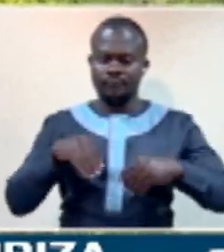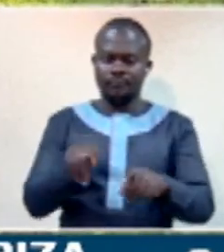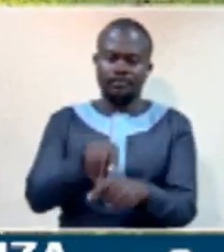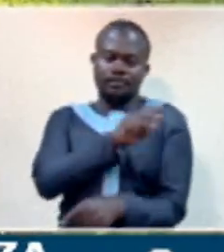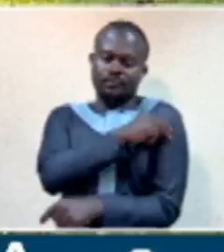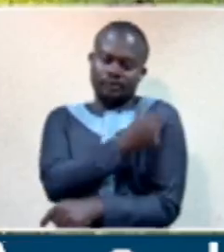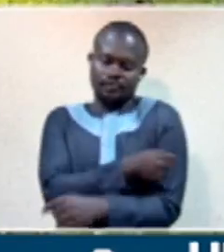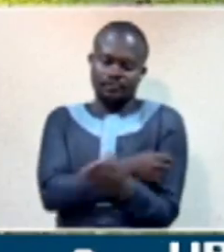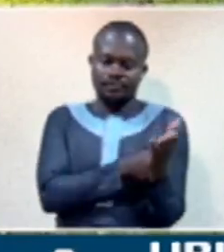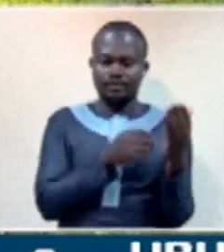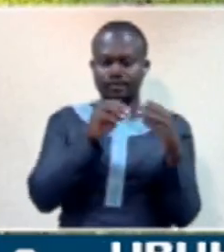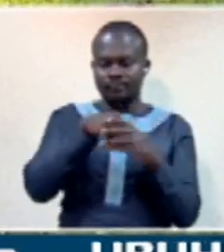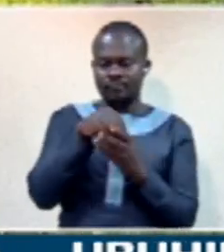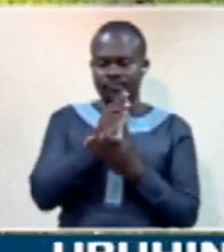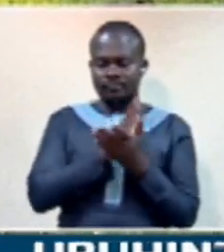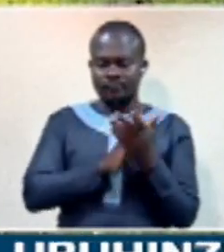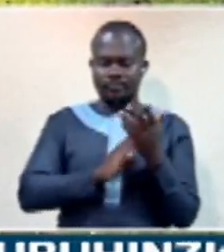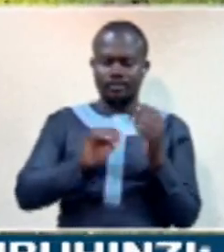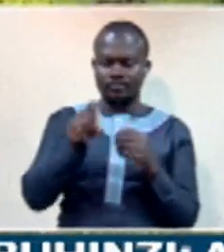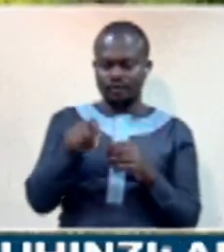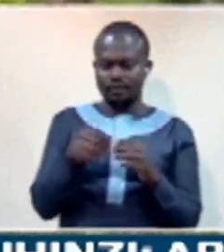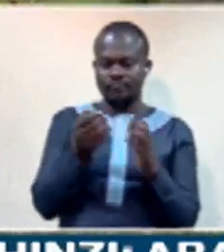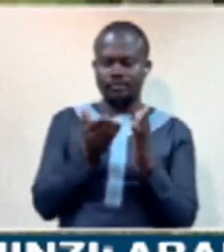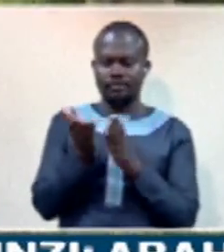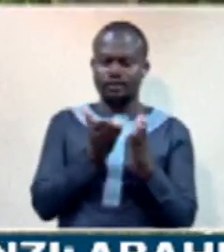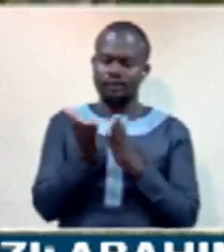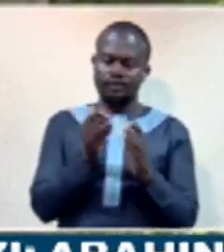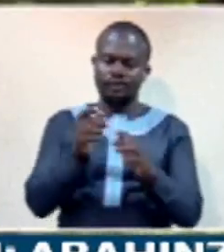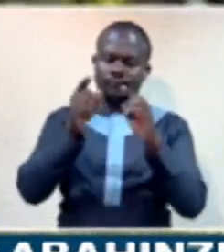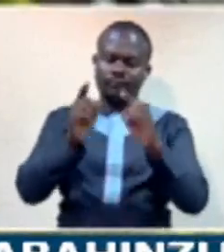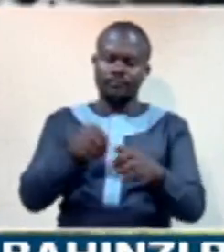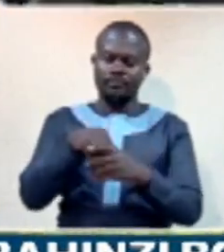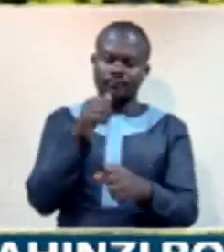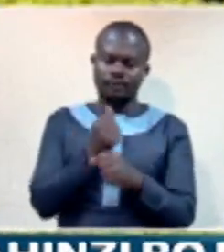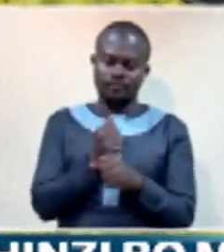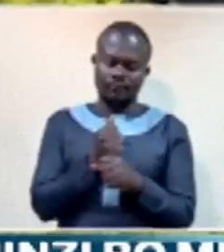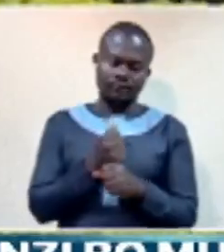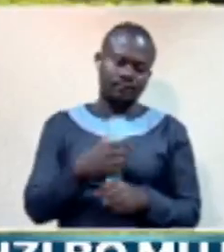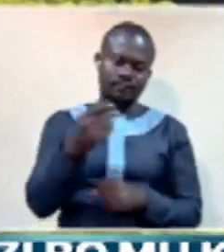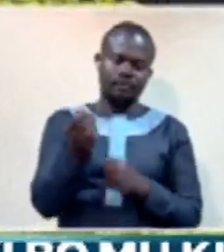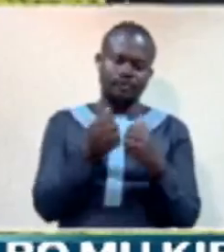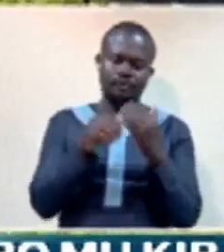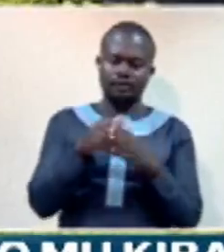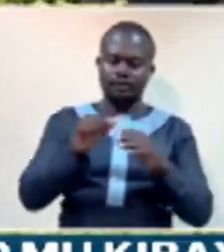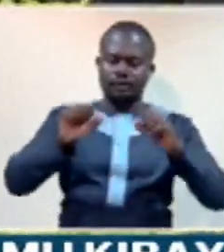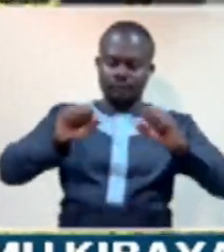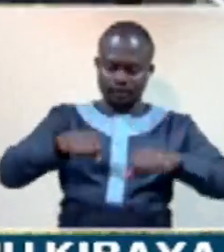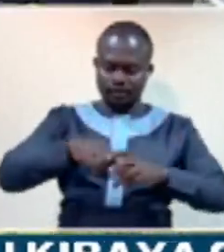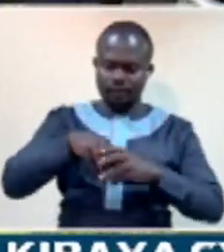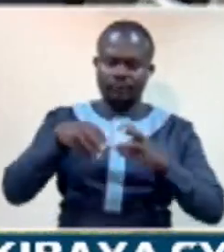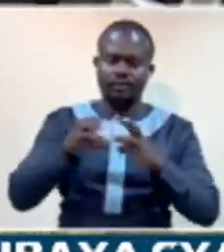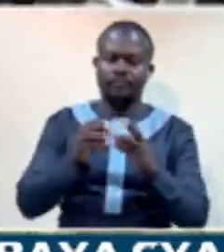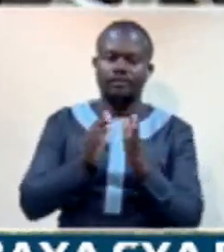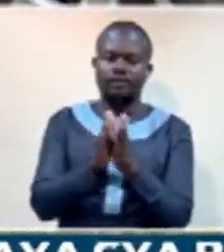kwa muganga bari muri bamwe bakeneraga serivisi yo kugera ku kazi batwawe n'imodoka cyangwa na moto zitwara abantu mu buryo